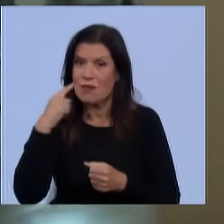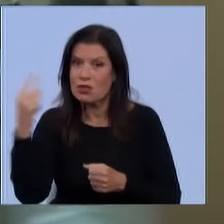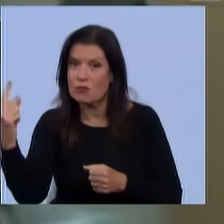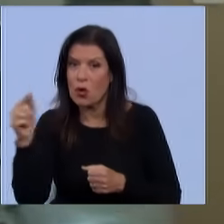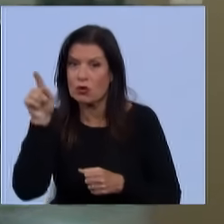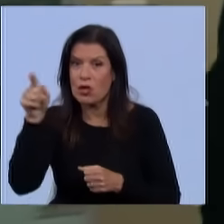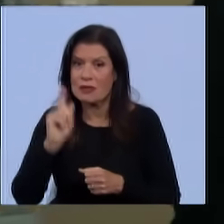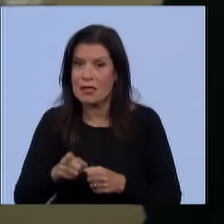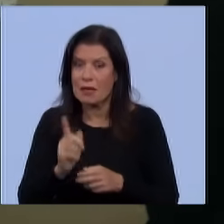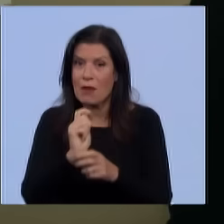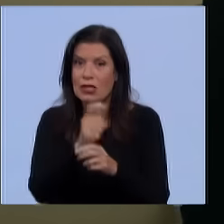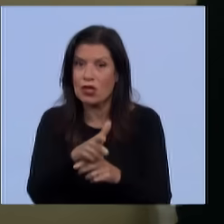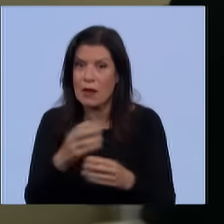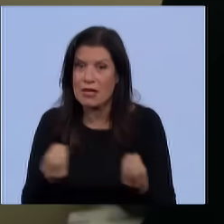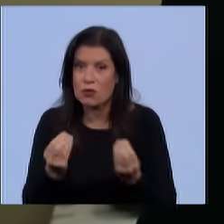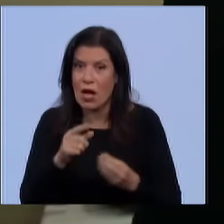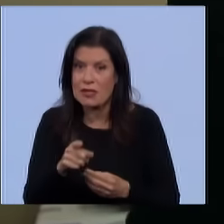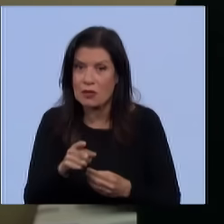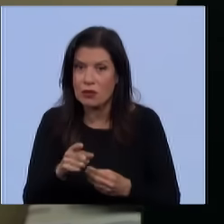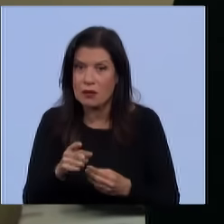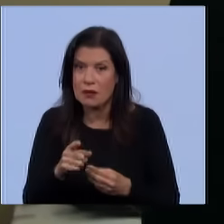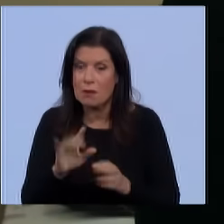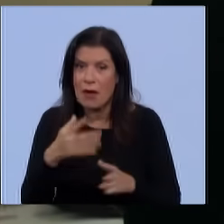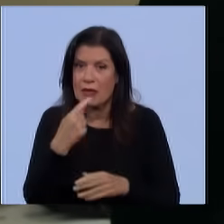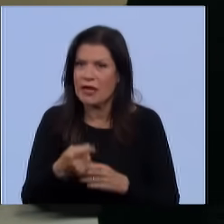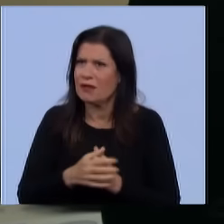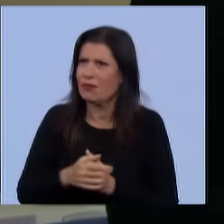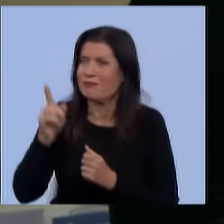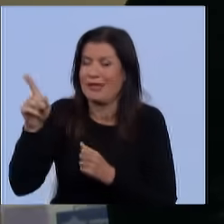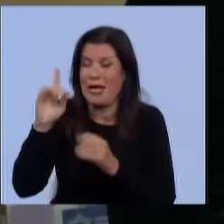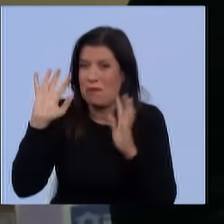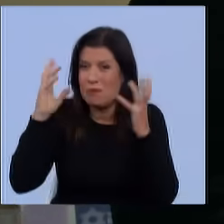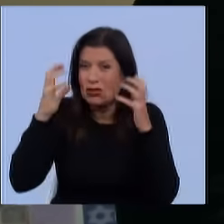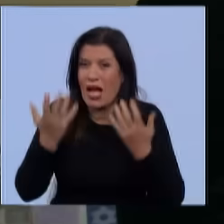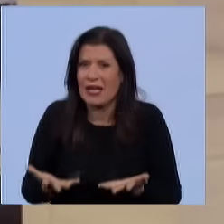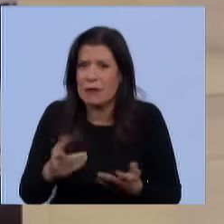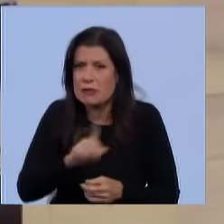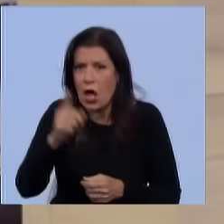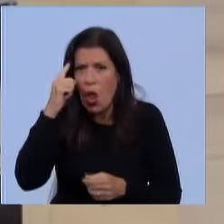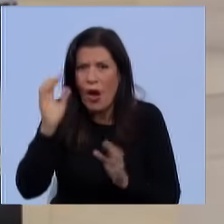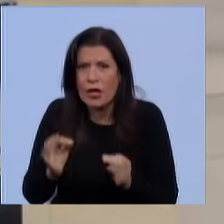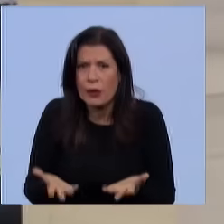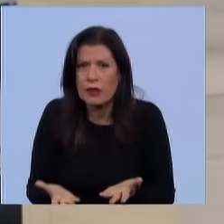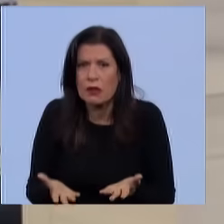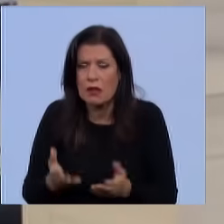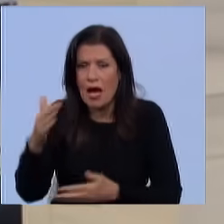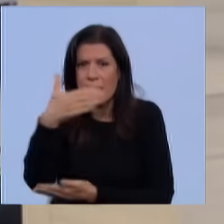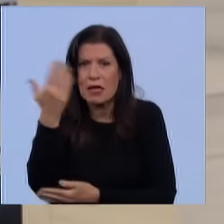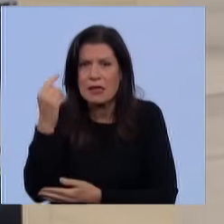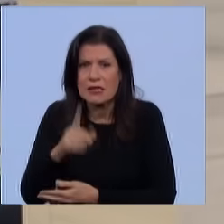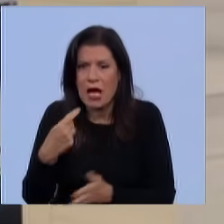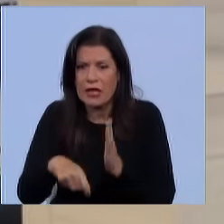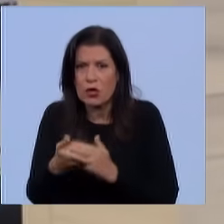הם משתגעים, הם תולשים שערות, הם אומרים, זה לא הגיוני בכלל. כאילו, הרי המדינה הייתה צריכה לקנות את זה, לא אנחנו. מצב אבסורדי שנצטרך גם לדרוש